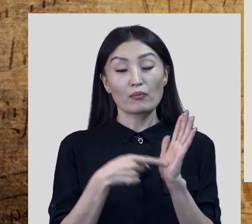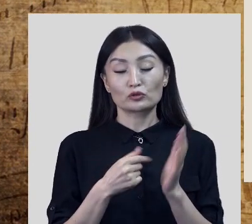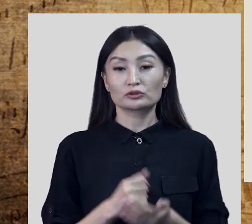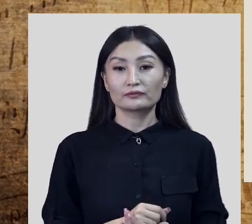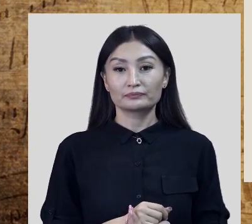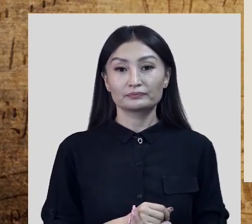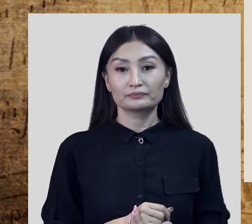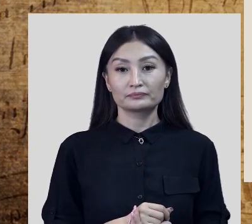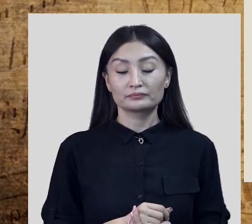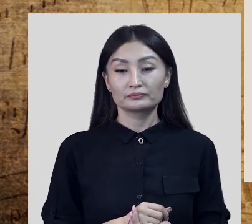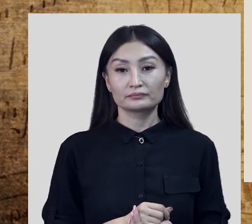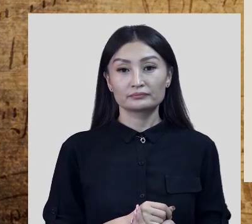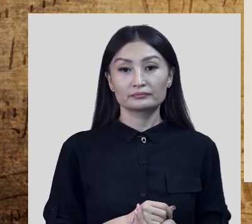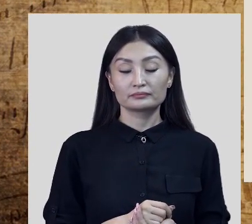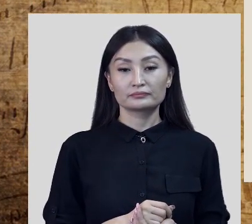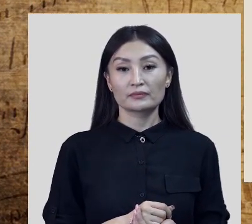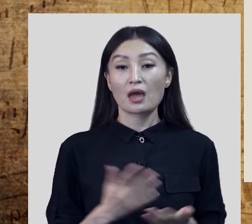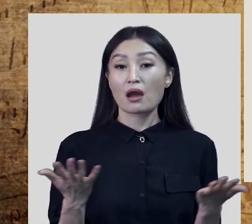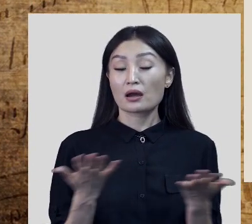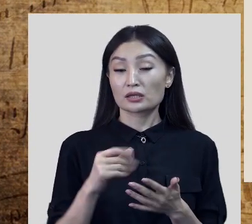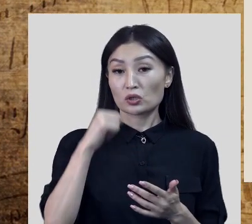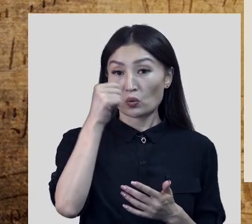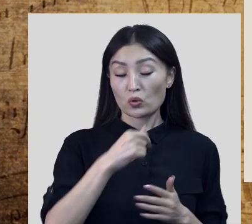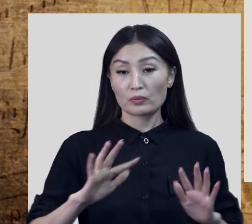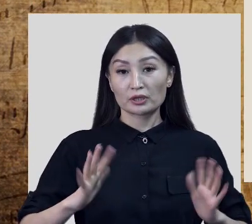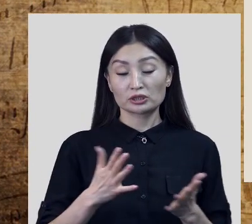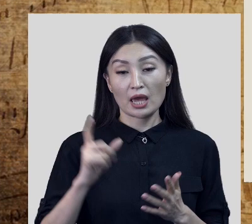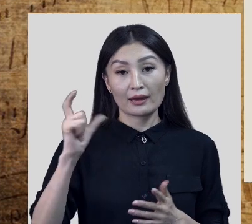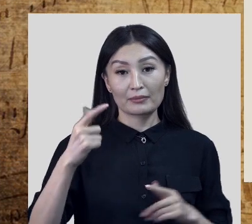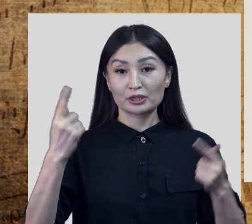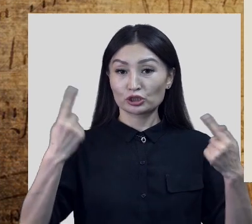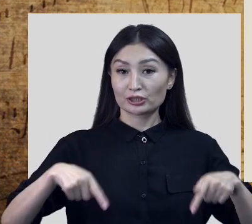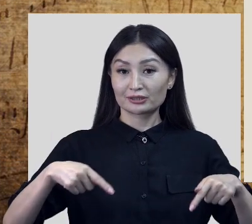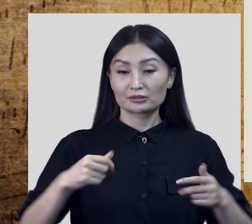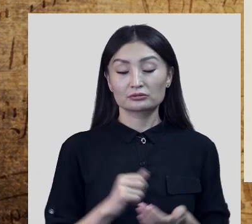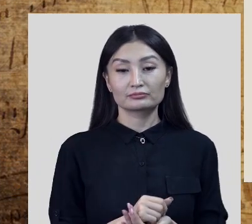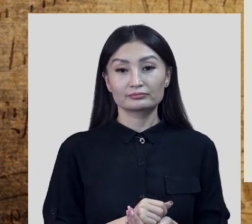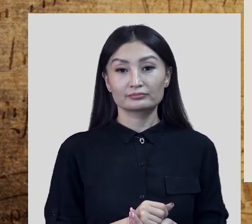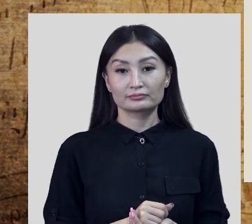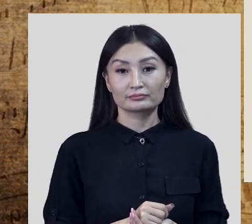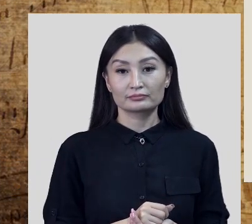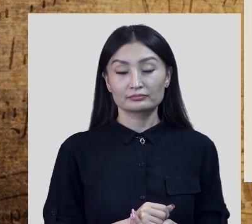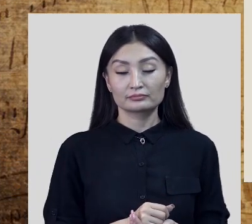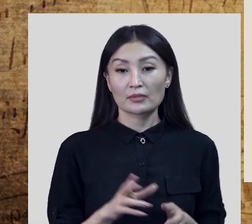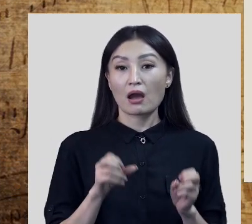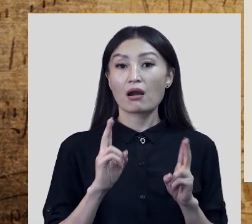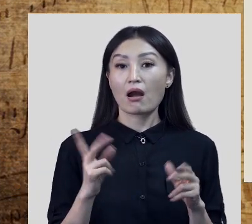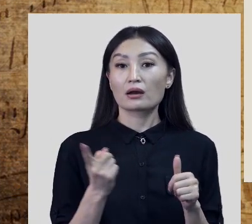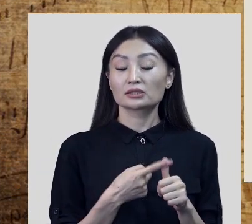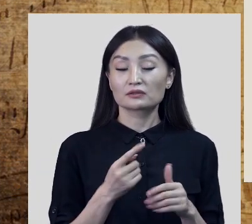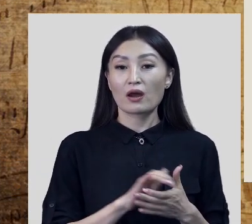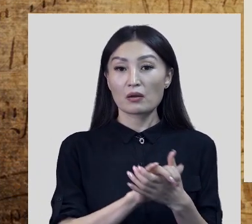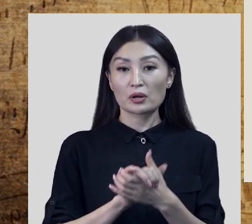вопросов в какие годы произошли экономические кризисы как называли